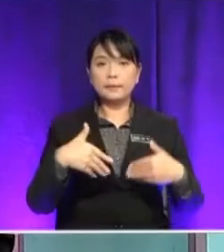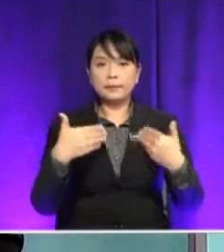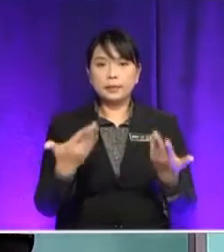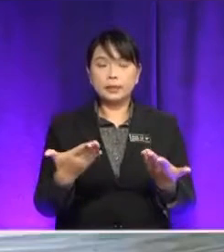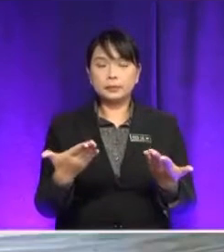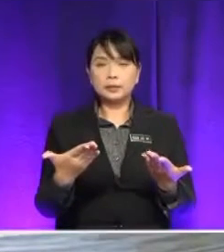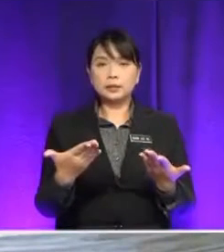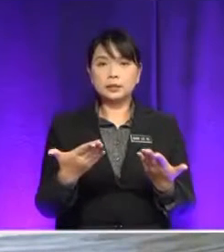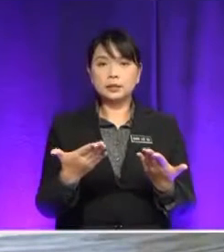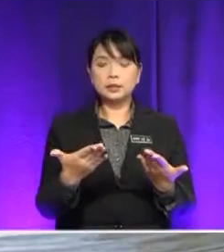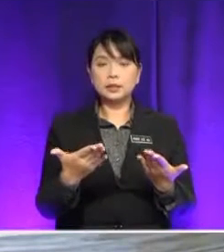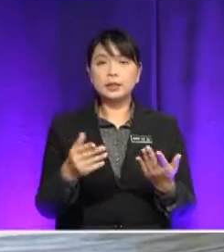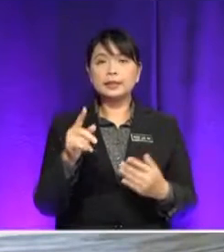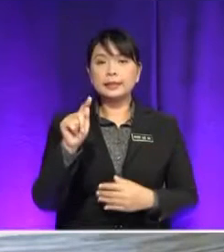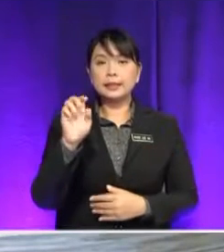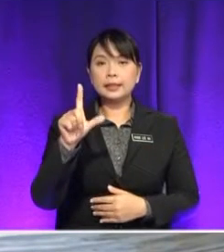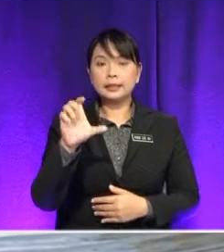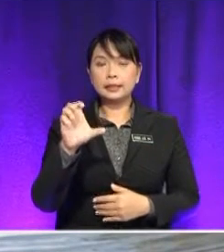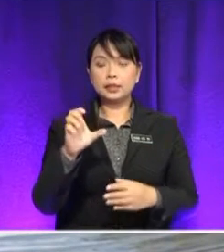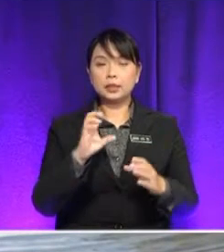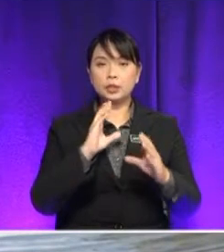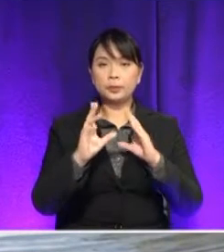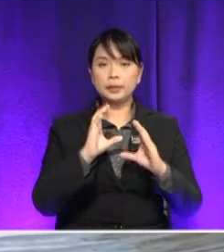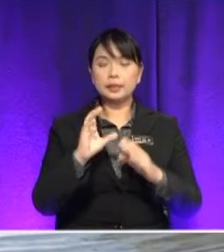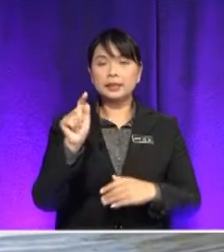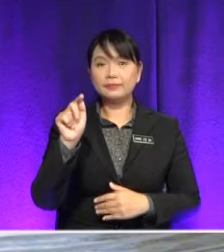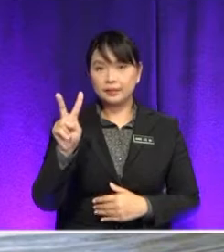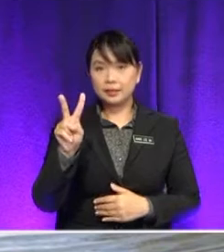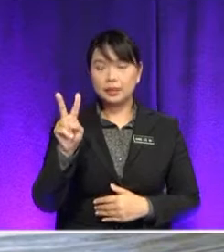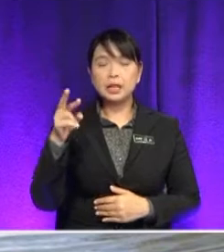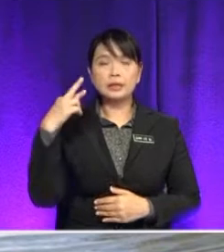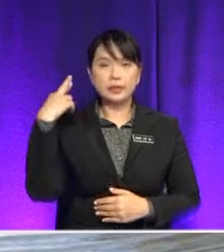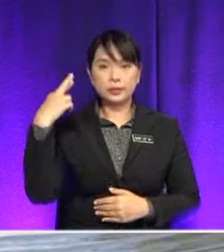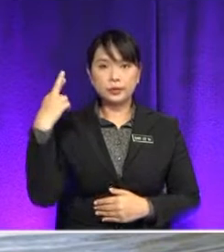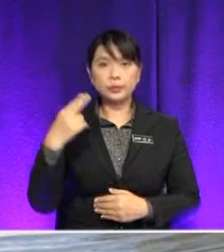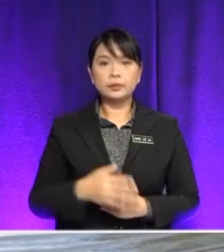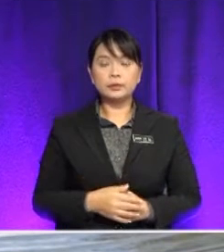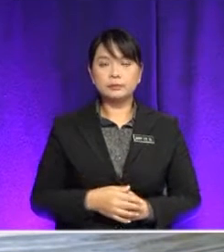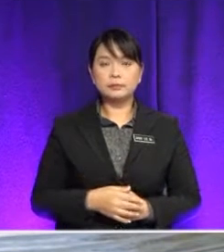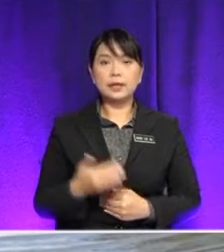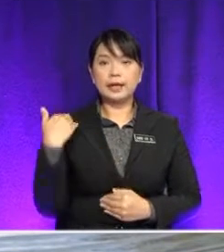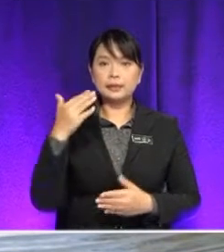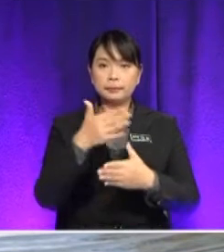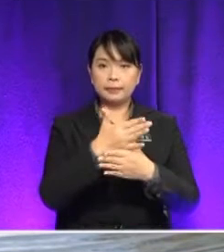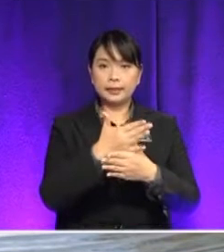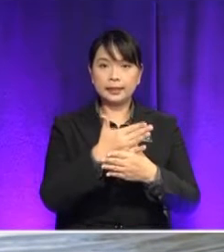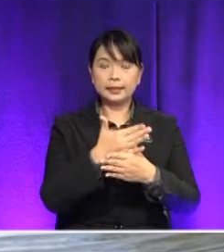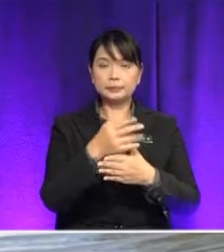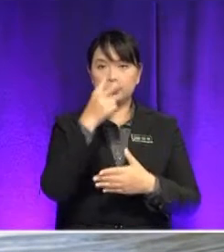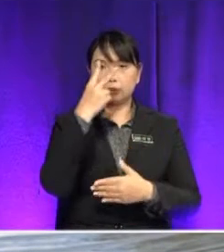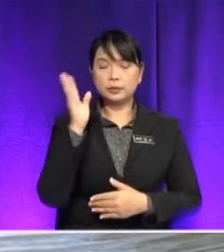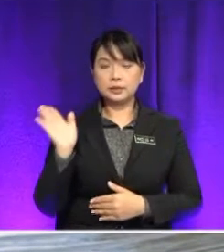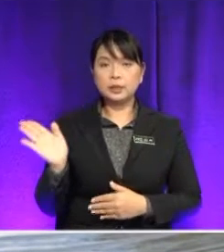telekomunikasi kita Oke TV Radio dan sebagainya susu dia the bahagian-bahagian the kali kita lewat sini